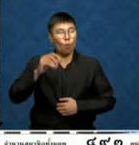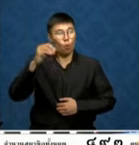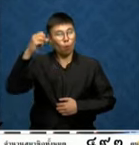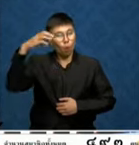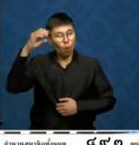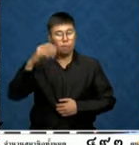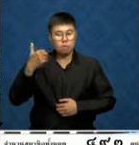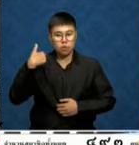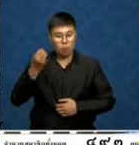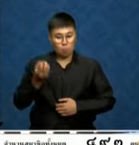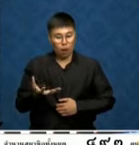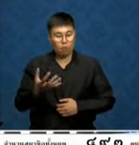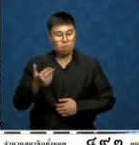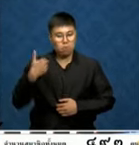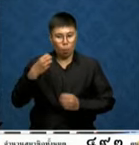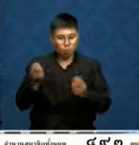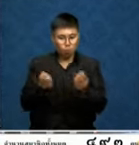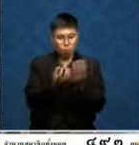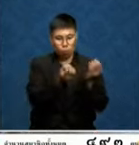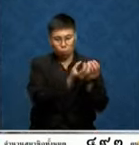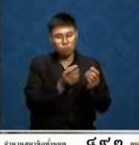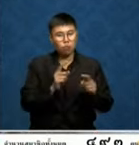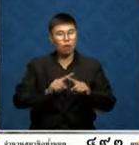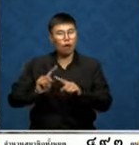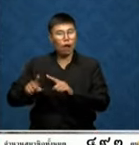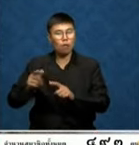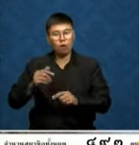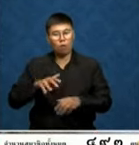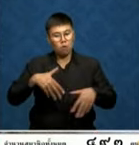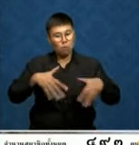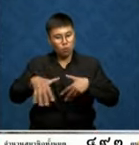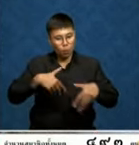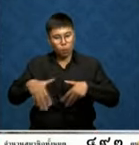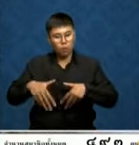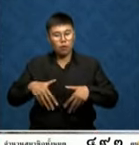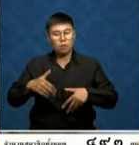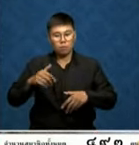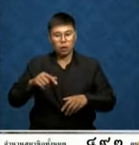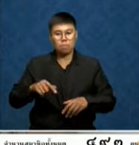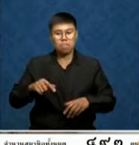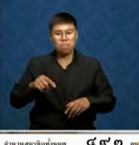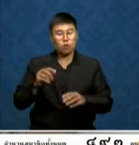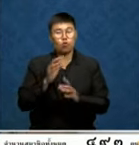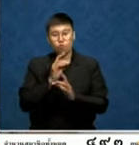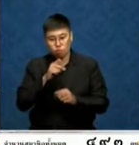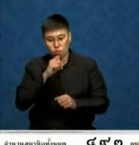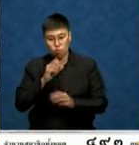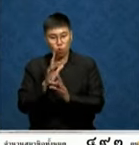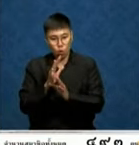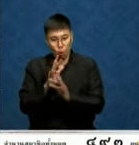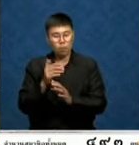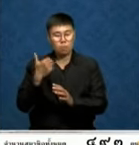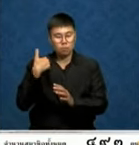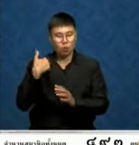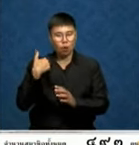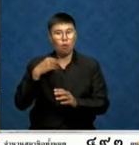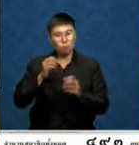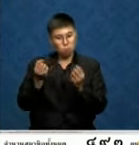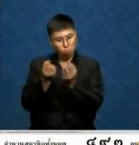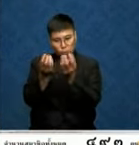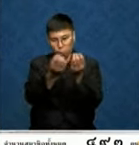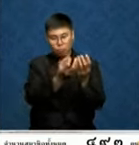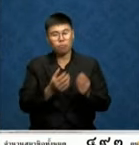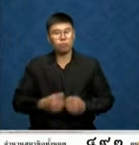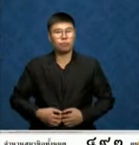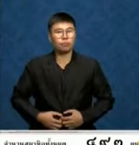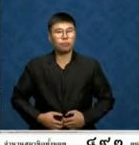เยอะนะครับแล้วก็มีผลกระทบที่เกิดขึ้นกับพี่น้องประชาชนในพื้นที่อย่างเป็นวงกว้างนะครับผ